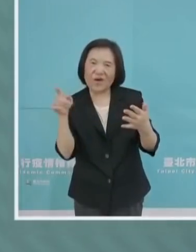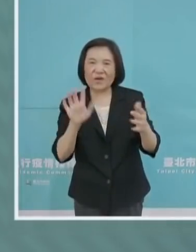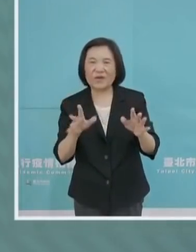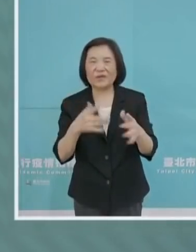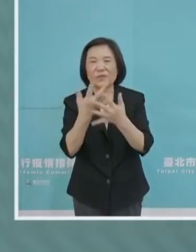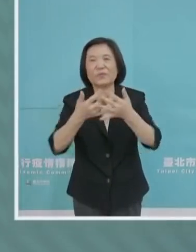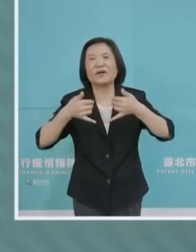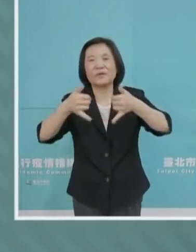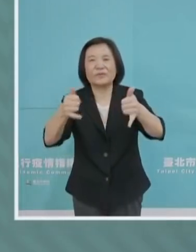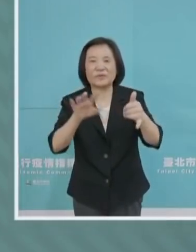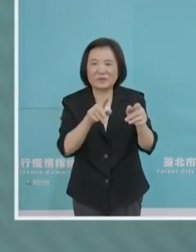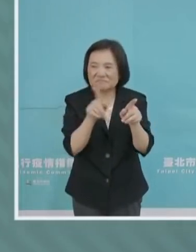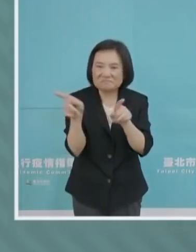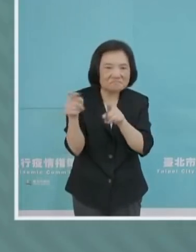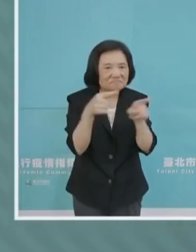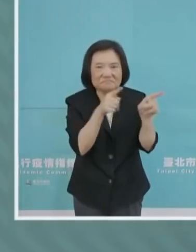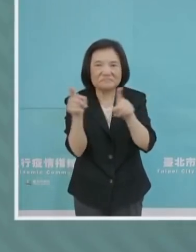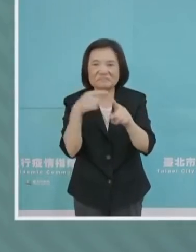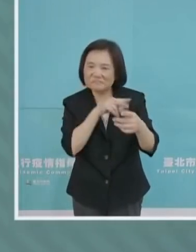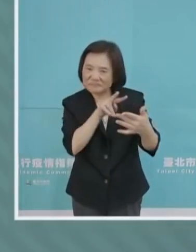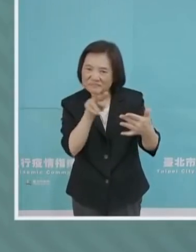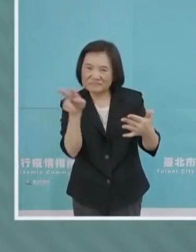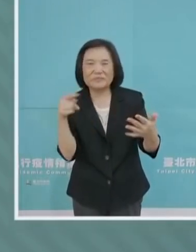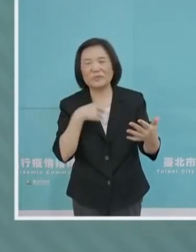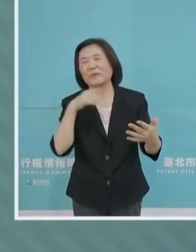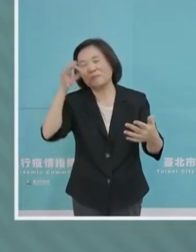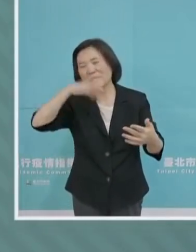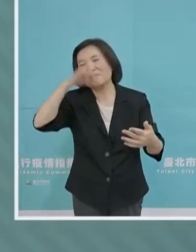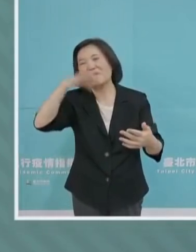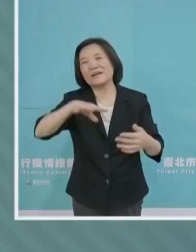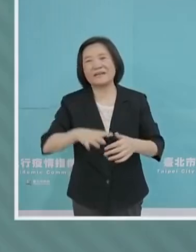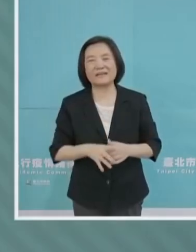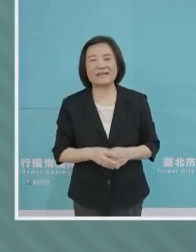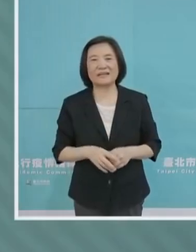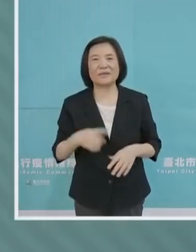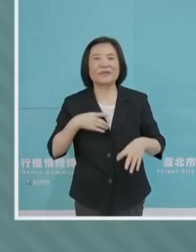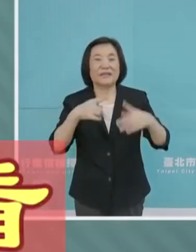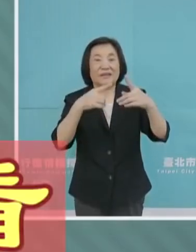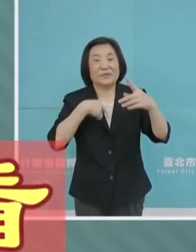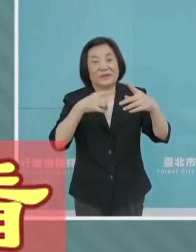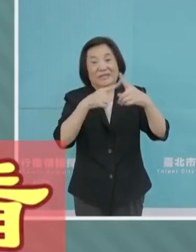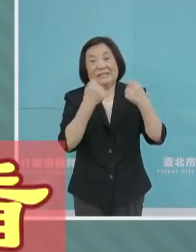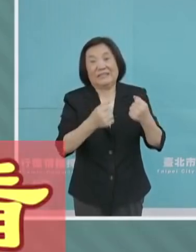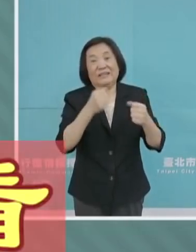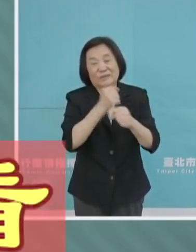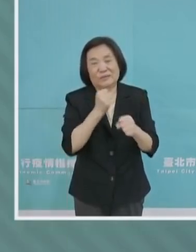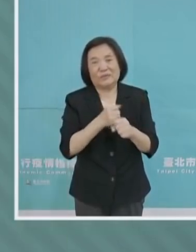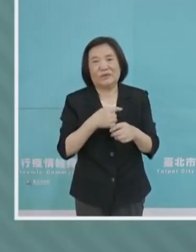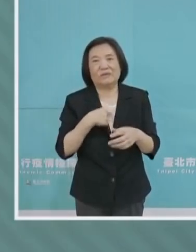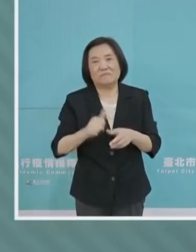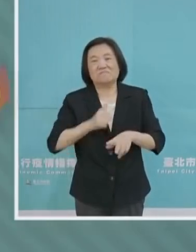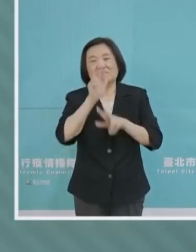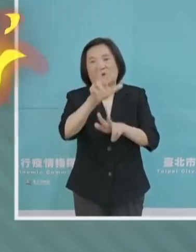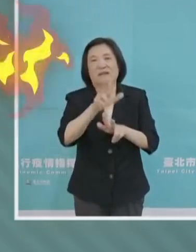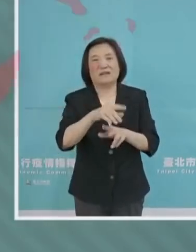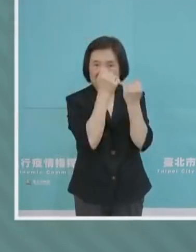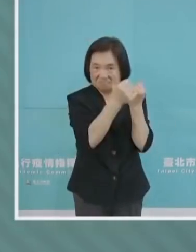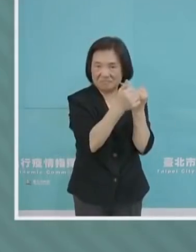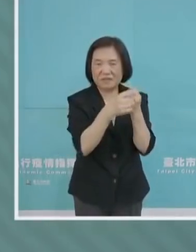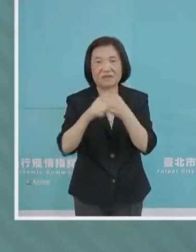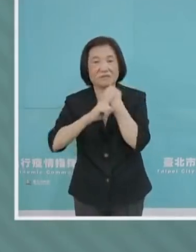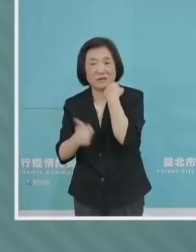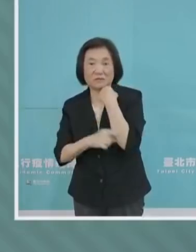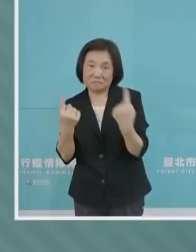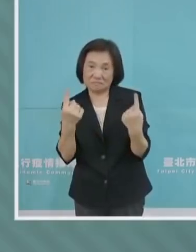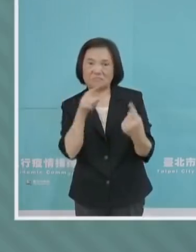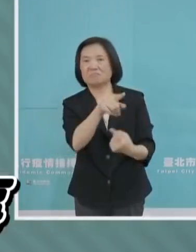些网络的风向，你知道，我要这样讲啦哦，人在做哦，天在看啊，不是电脑在看啊。只